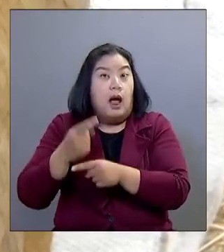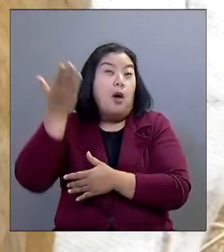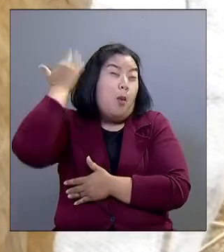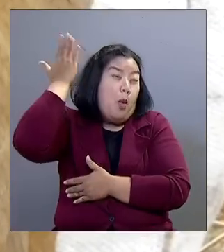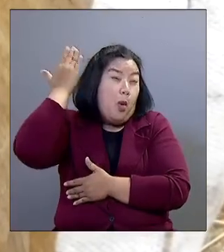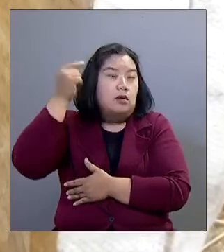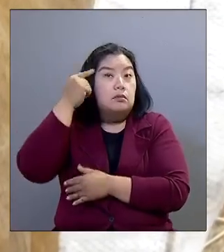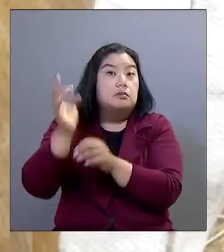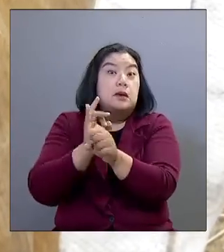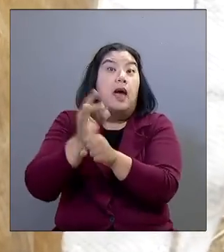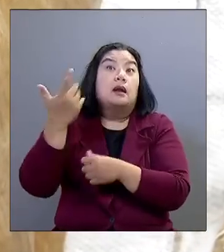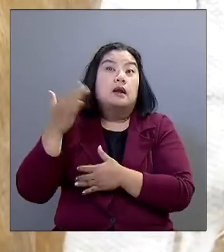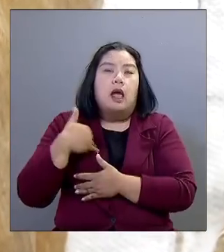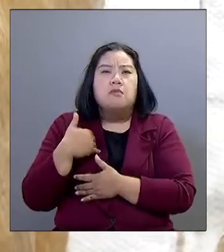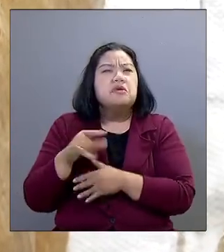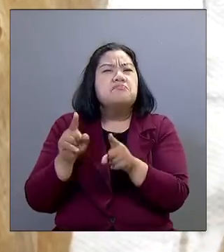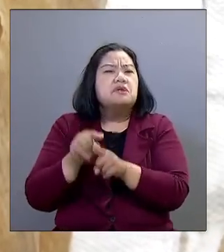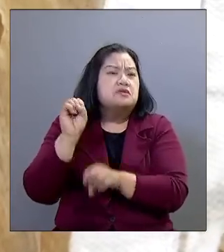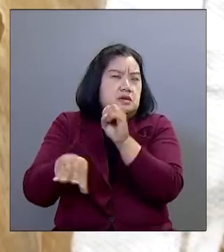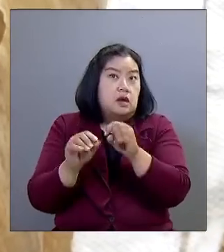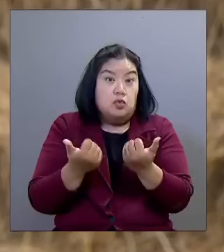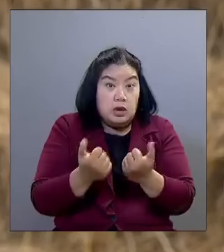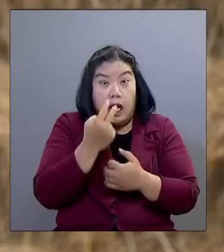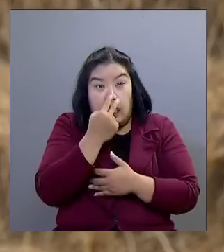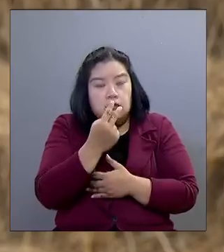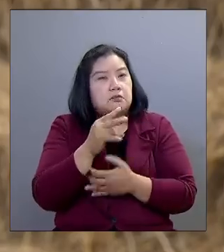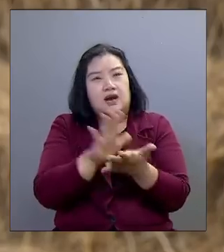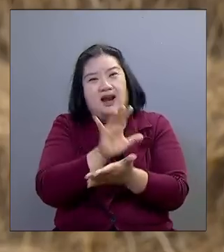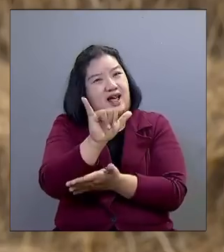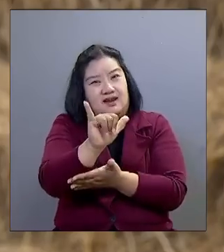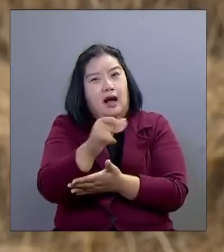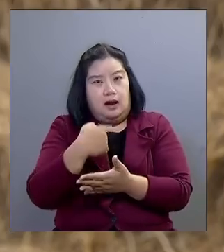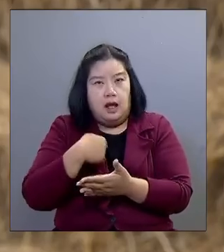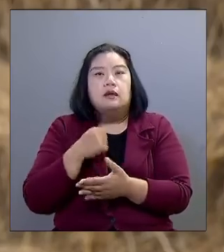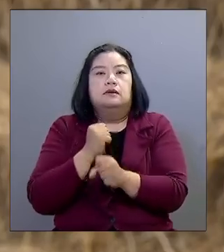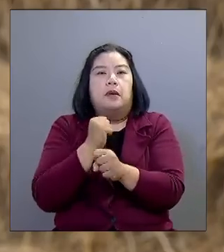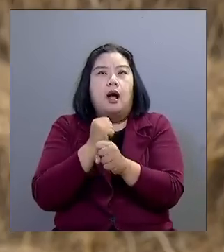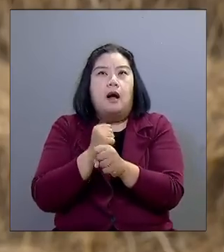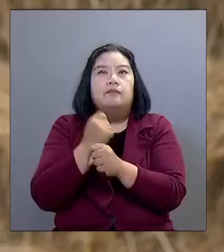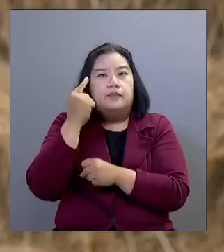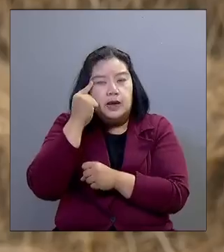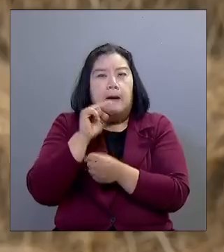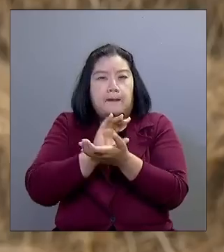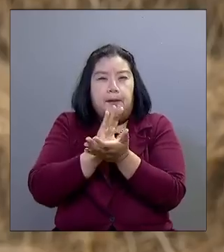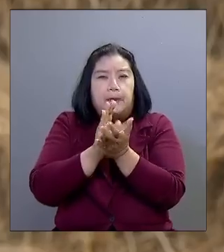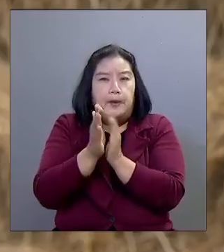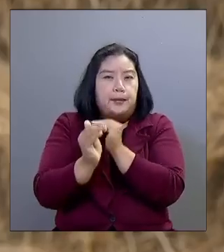ะมันไม่ได้เป็นเยื่อกระดาษเหมือนทุกวันนี้แต่เราก็พยายามที่จะพัฒนา